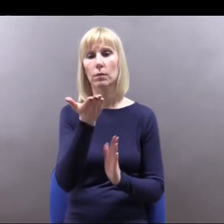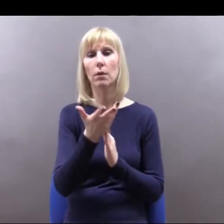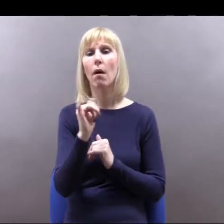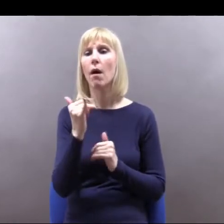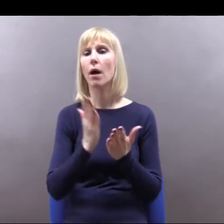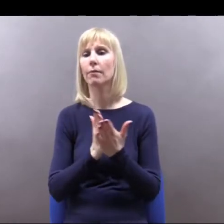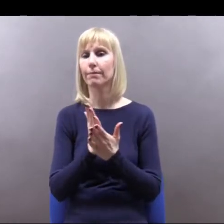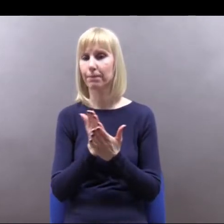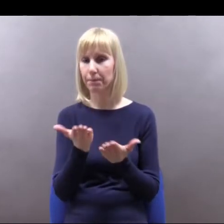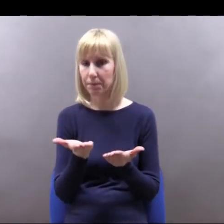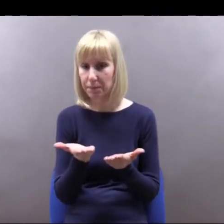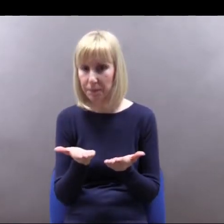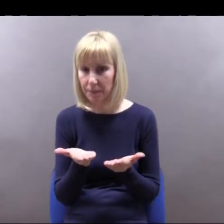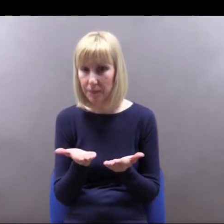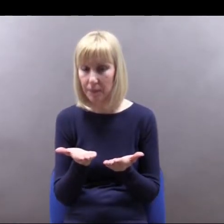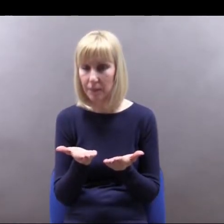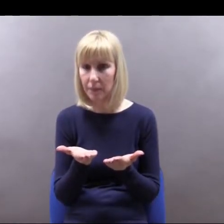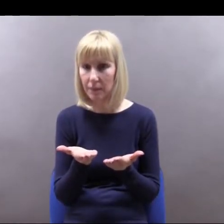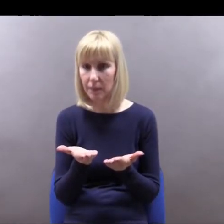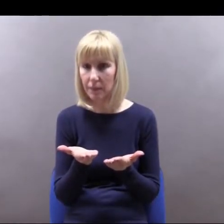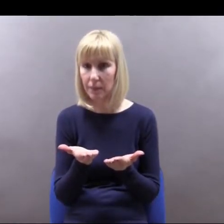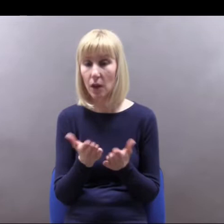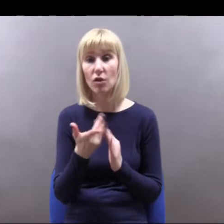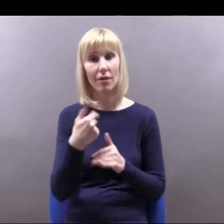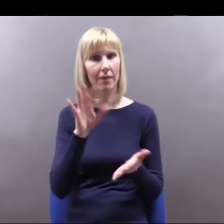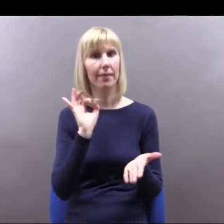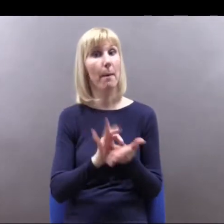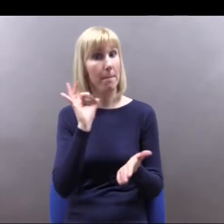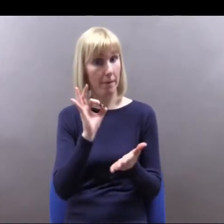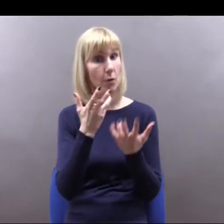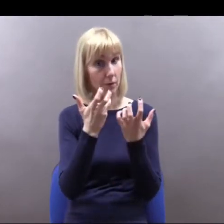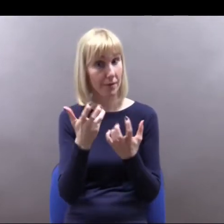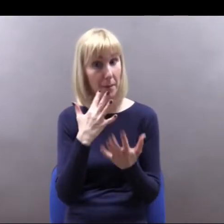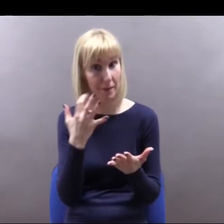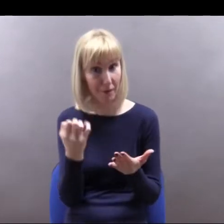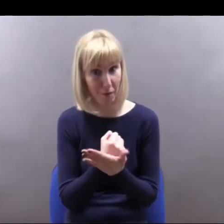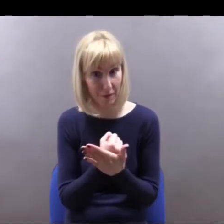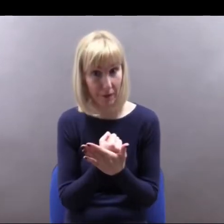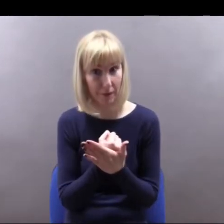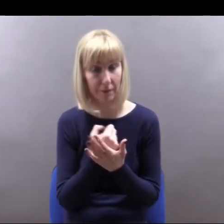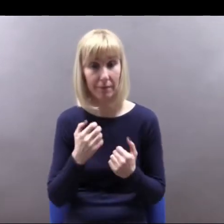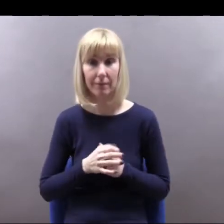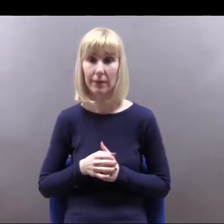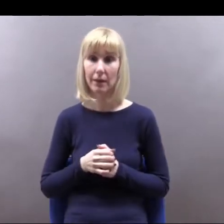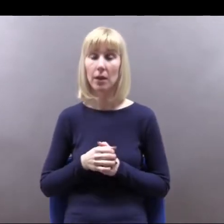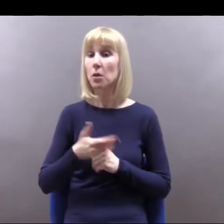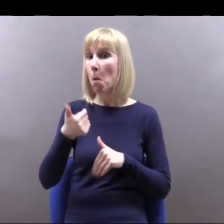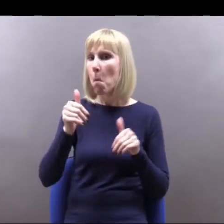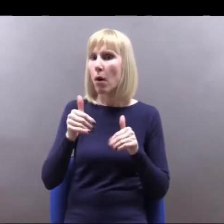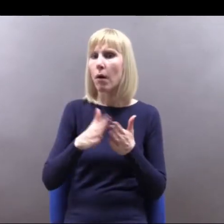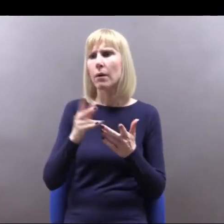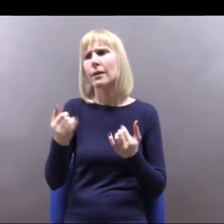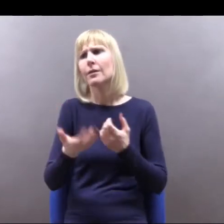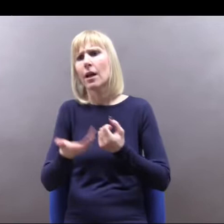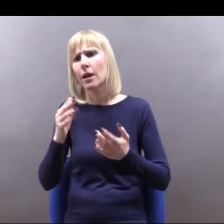mogą mnie wnieść na górę po tych schodach, no co oczywiście nie jest dobrym rozwiązaniem